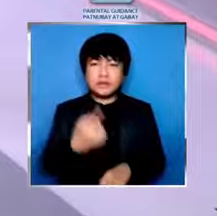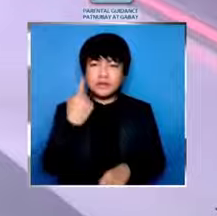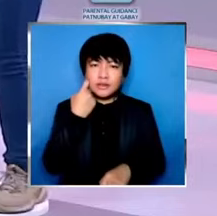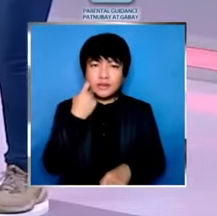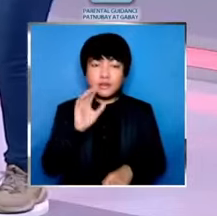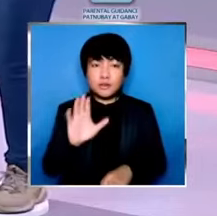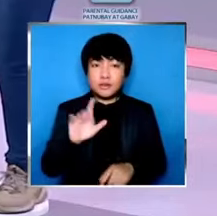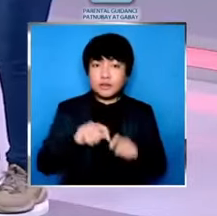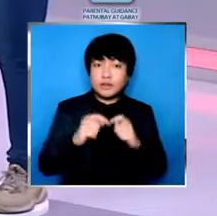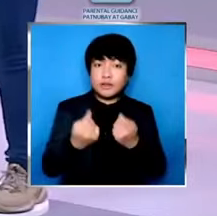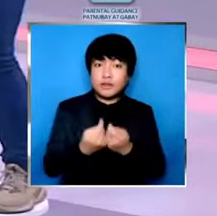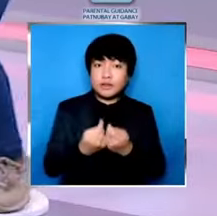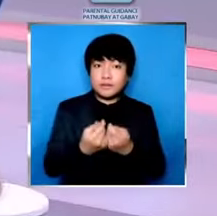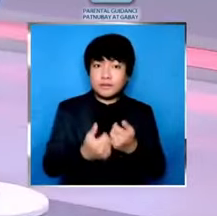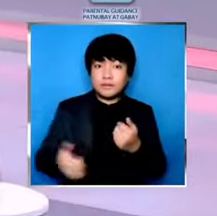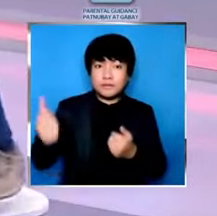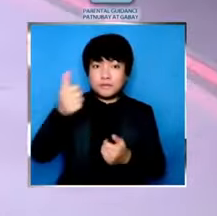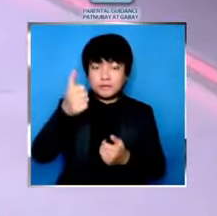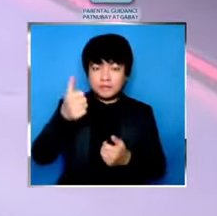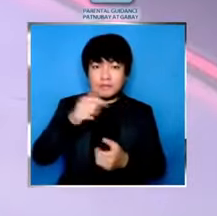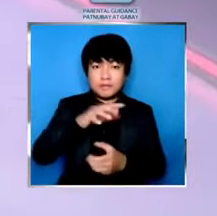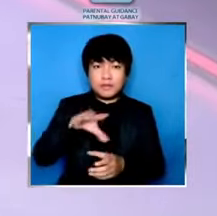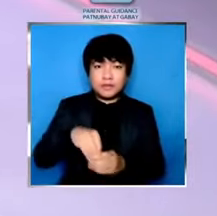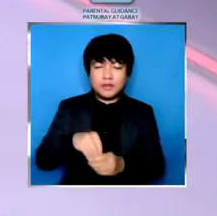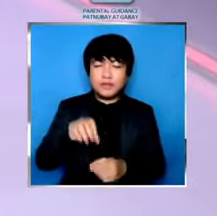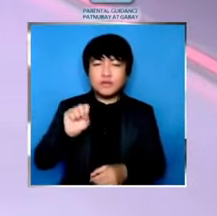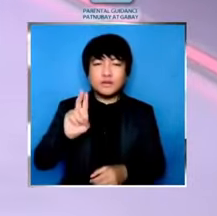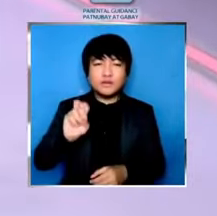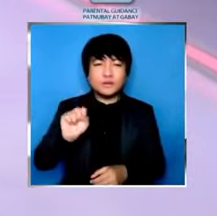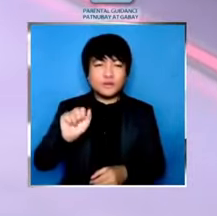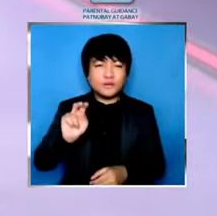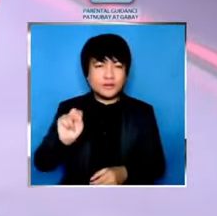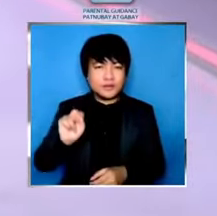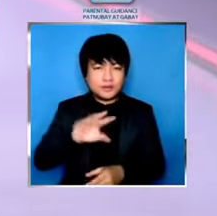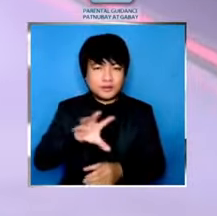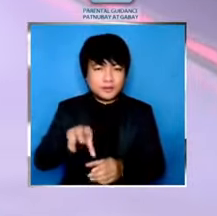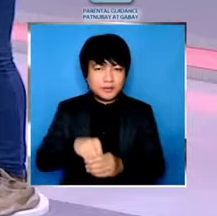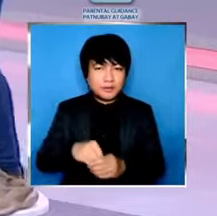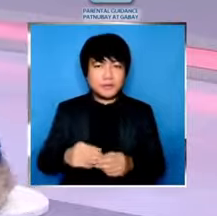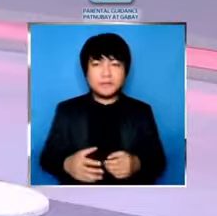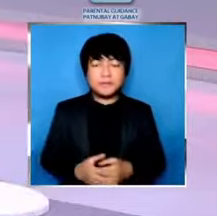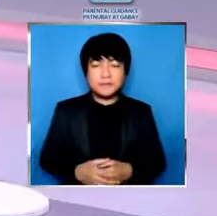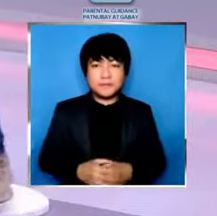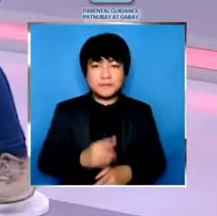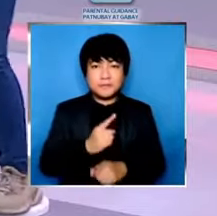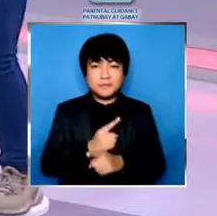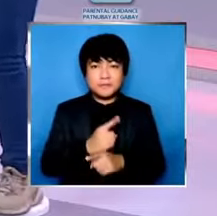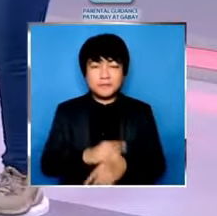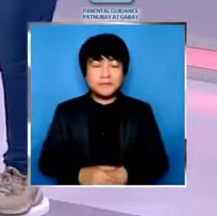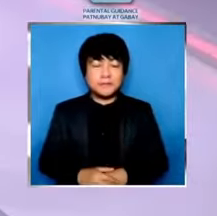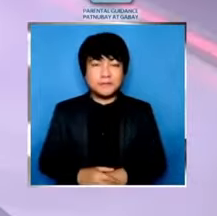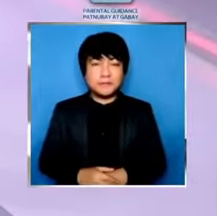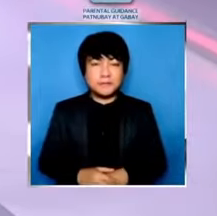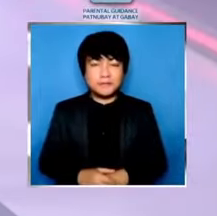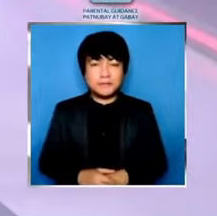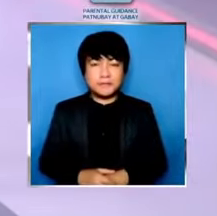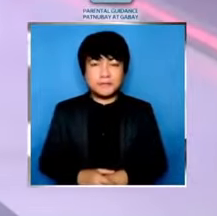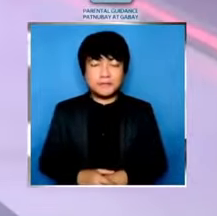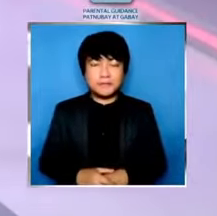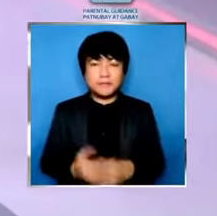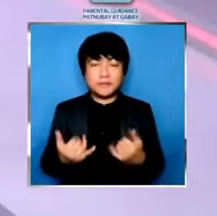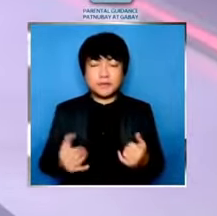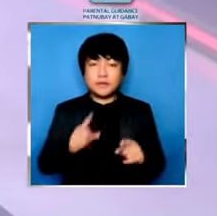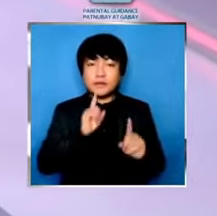na si Patricia at si Susan pala, sorry. Uh-huh. 1, 2, 3. Tama na yan, Kuya Kim. Handa na sila. Okay. Unang sasagot,